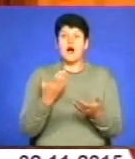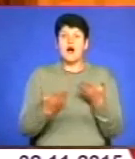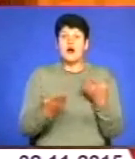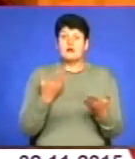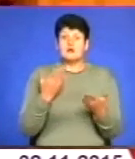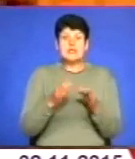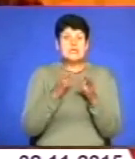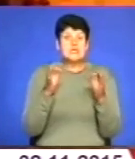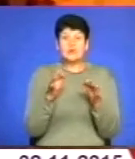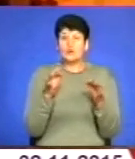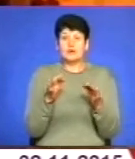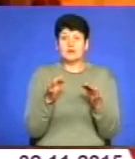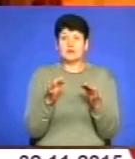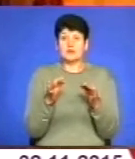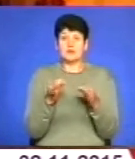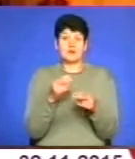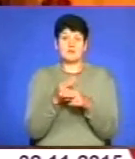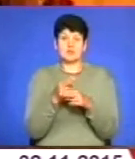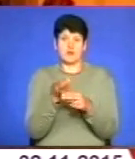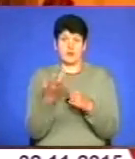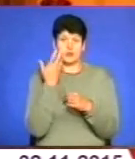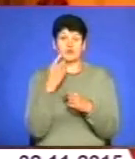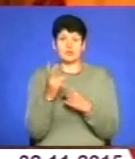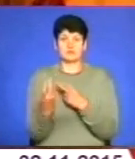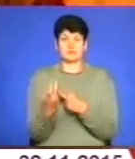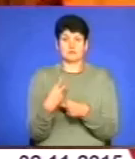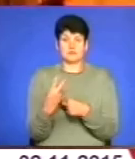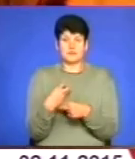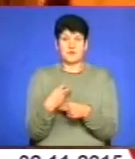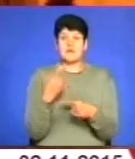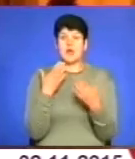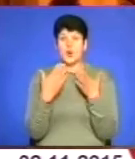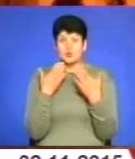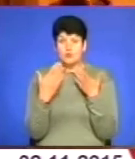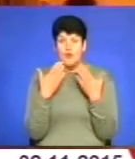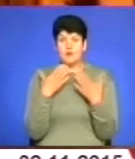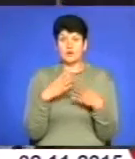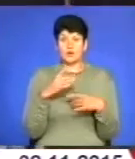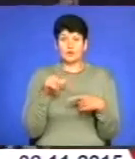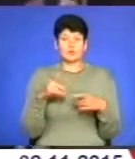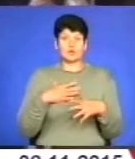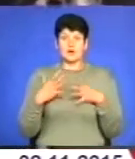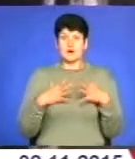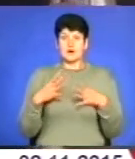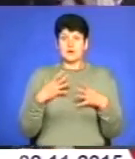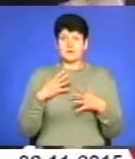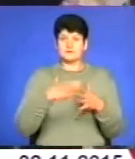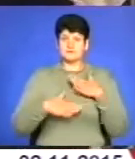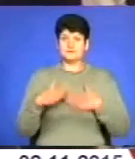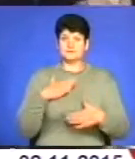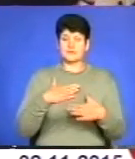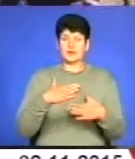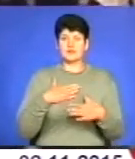натомість ніколи не боронив, коли хотіли до нього прийти. І після розмови ті, хто люди виходили, були збудовані. 2015